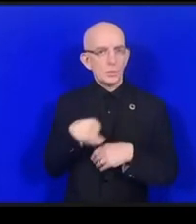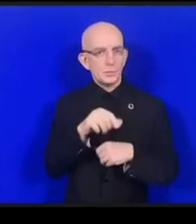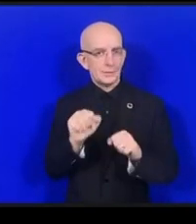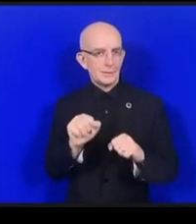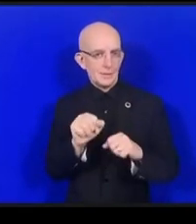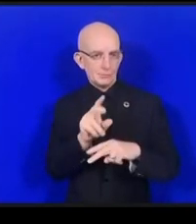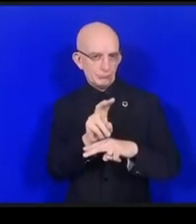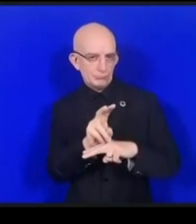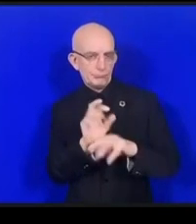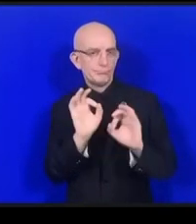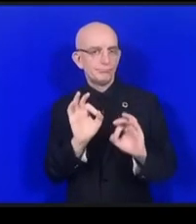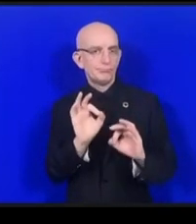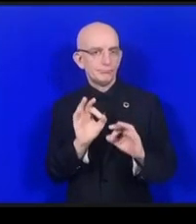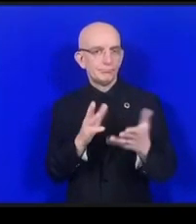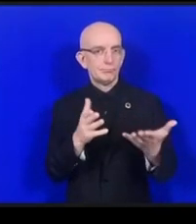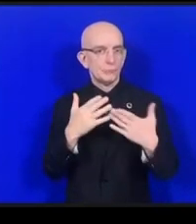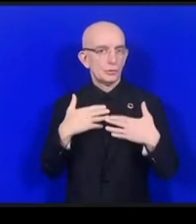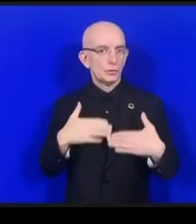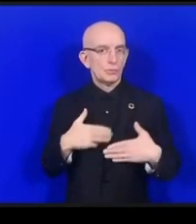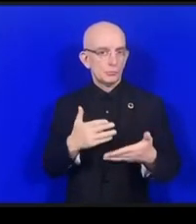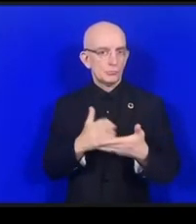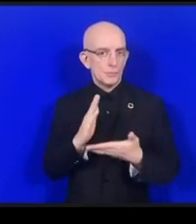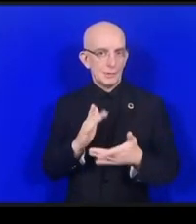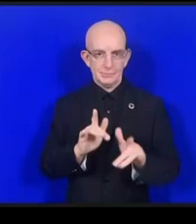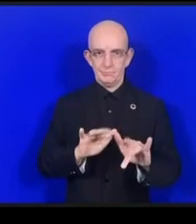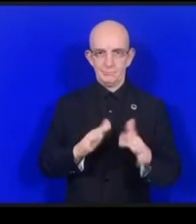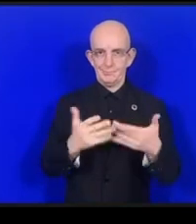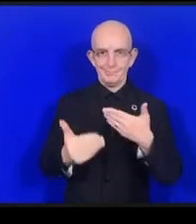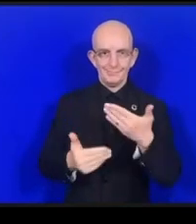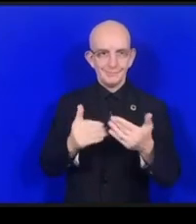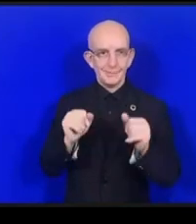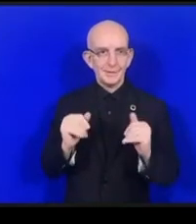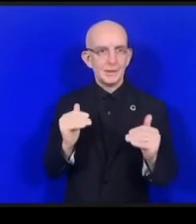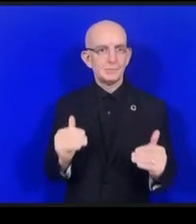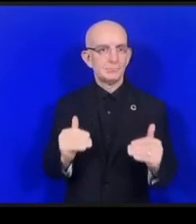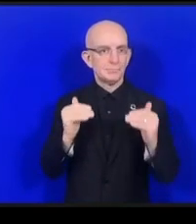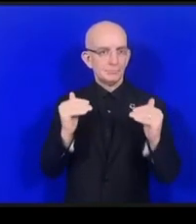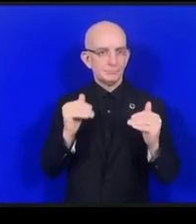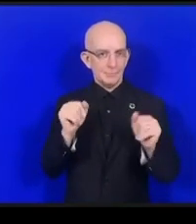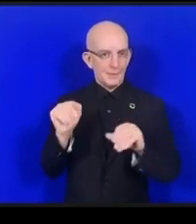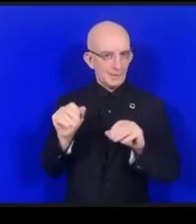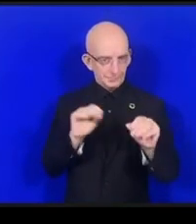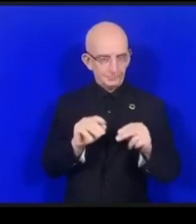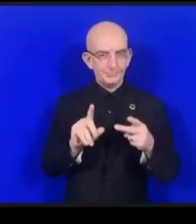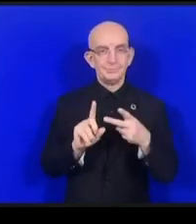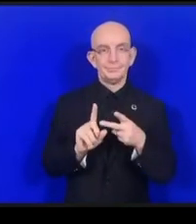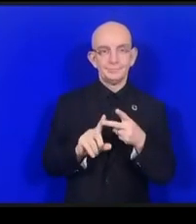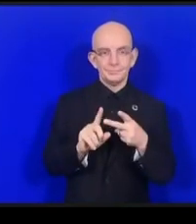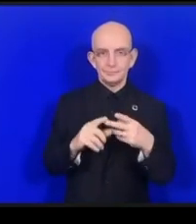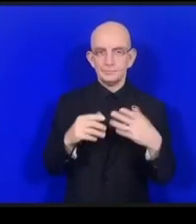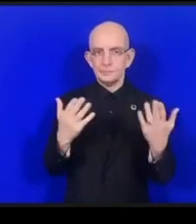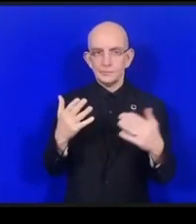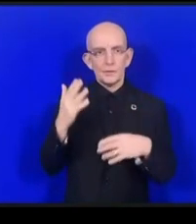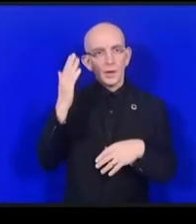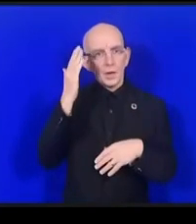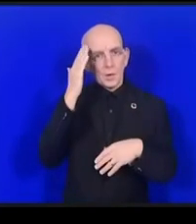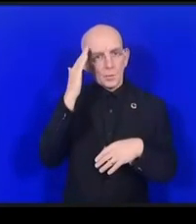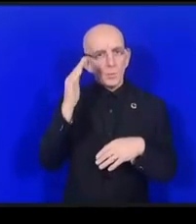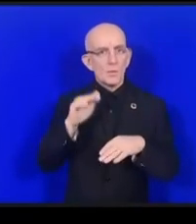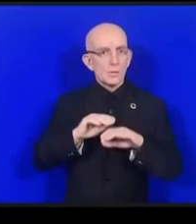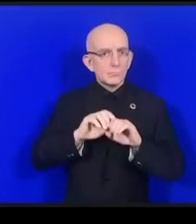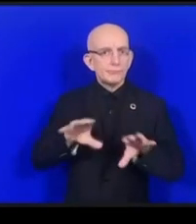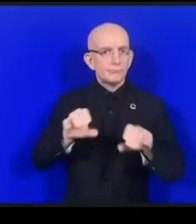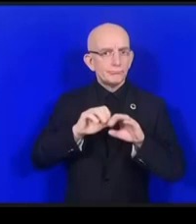есть необходимость в компании по повышению осведомлённости и дальше какую роль здесь сыграют